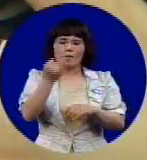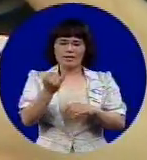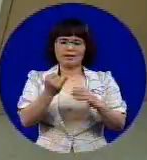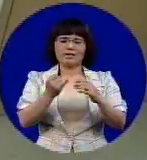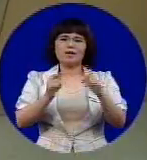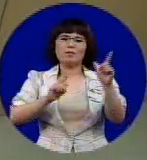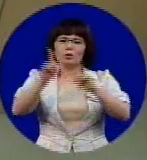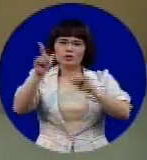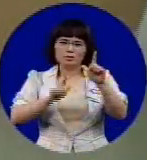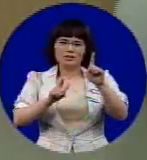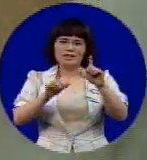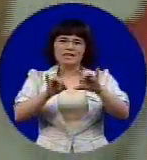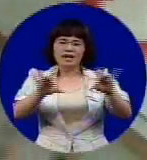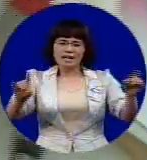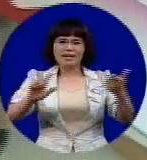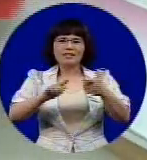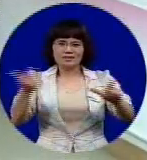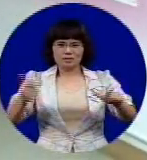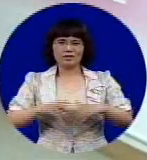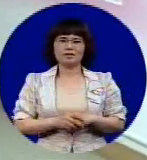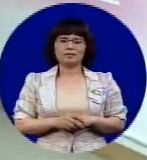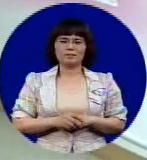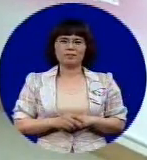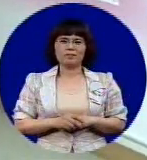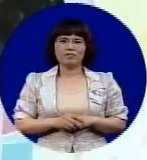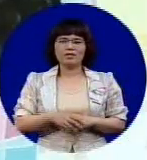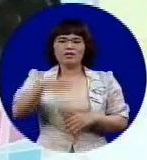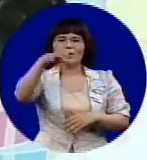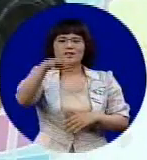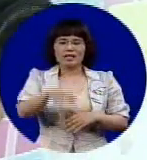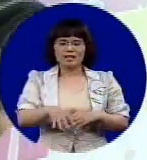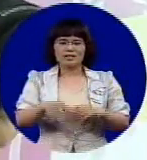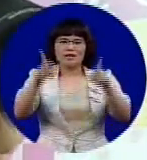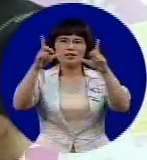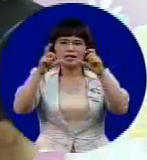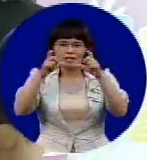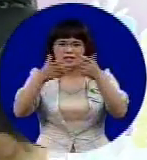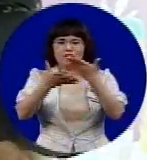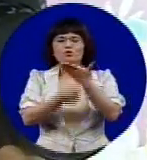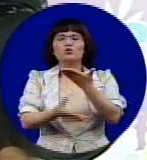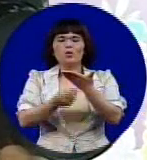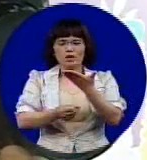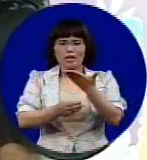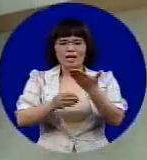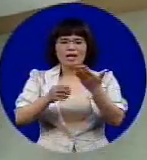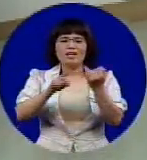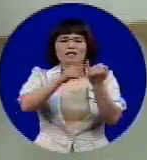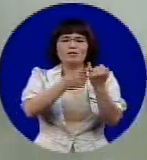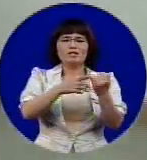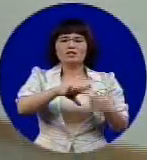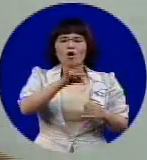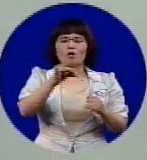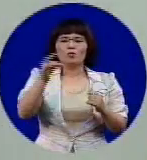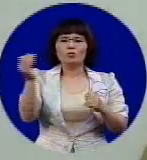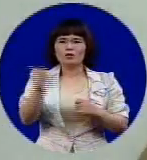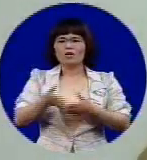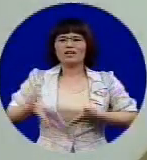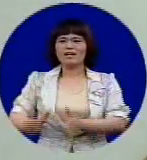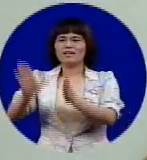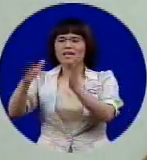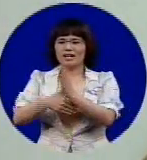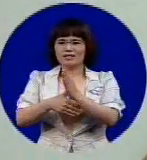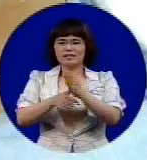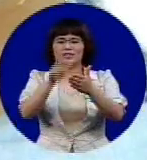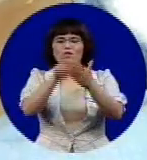예비 엄마들의 모습이 저마다 개성 만점이죠. 현장에서 사진을 출력해 임신 초기부터 만삭 때까지의